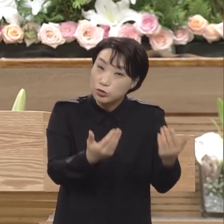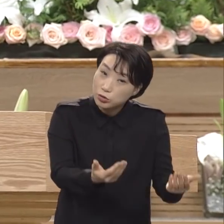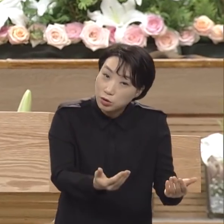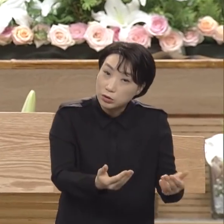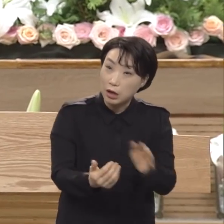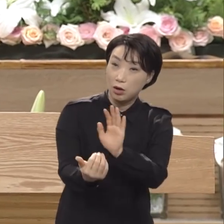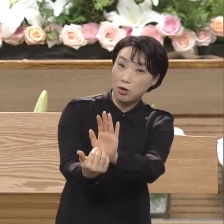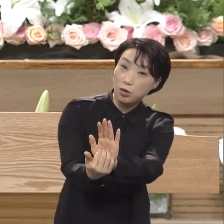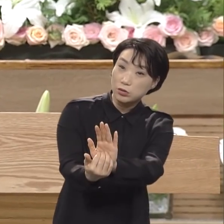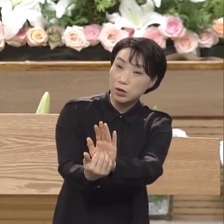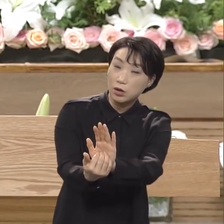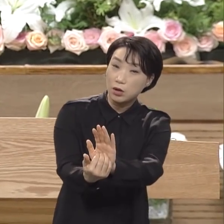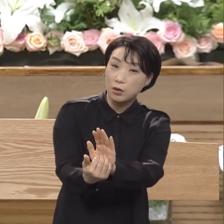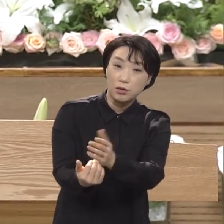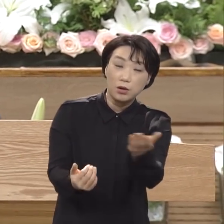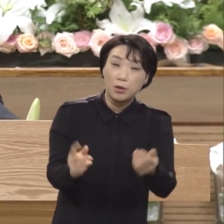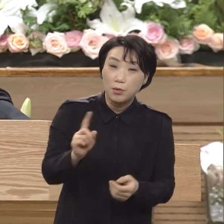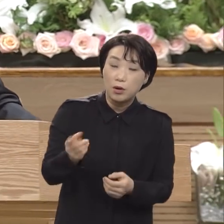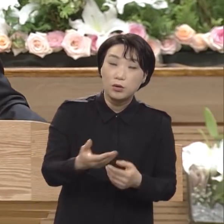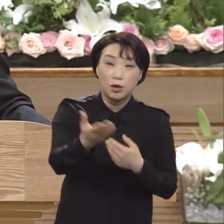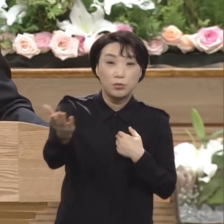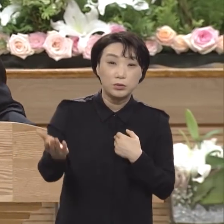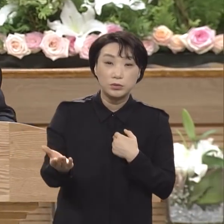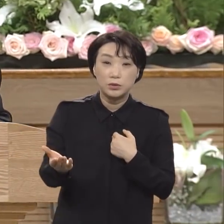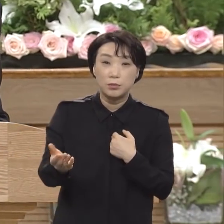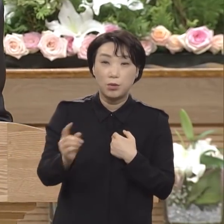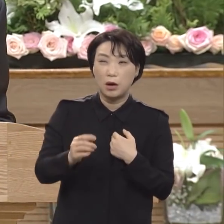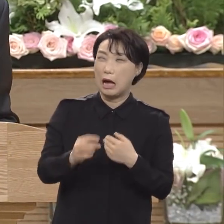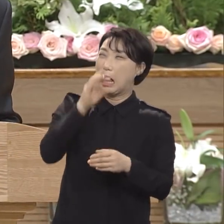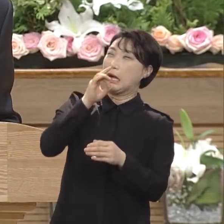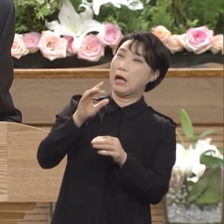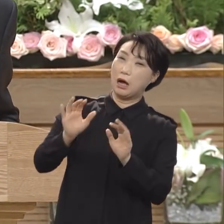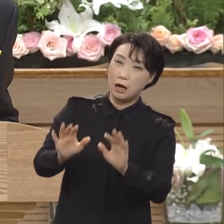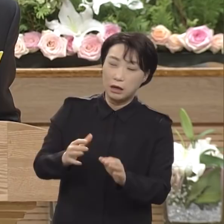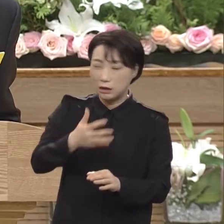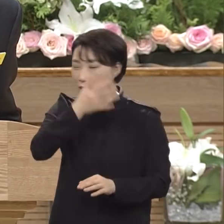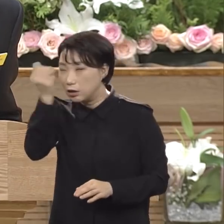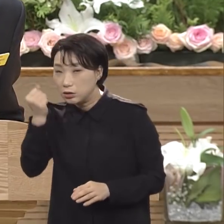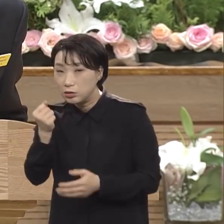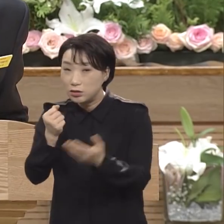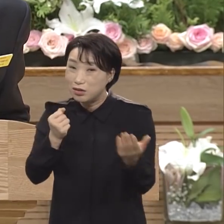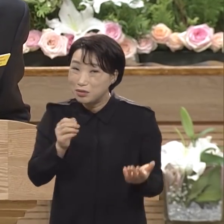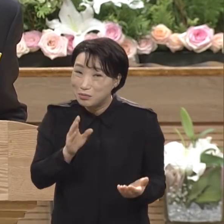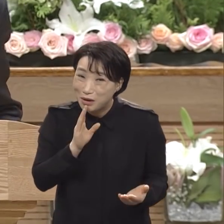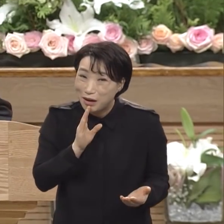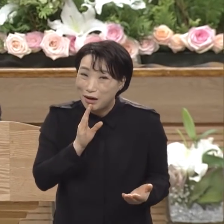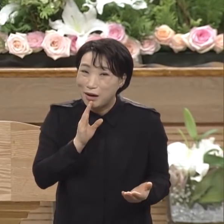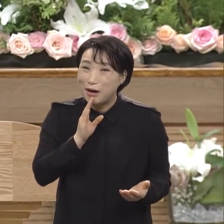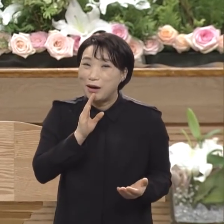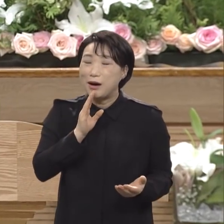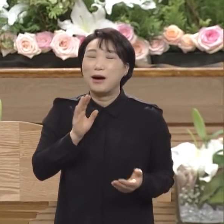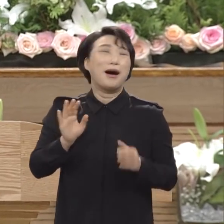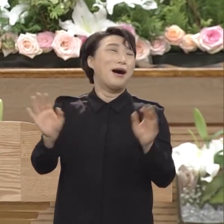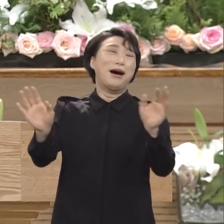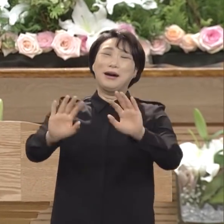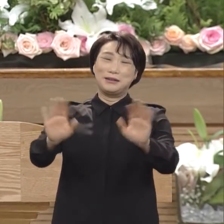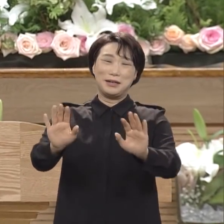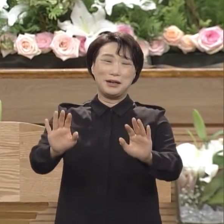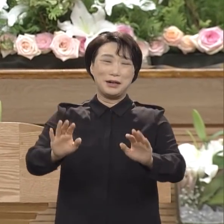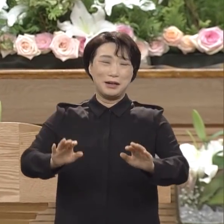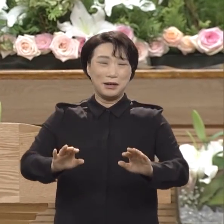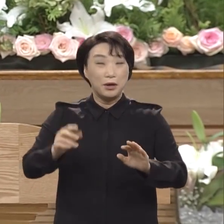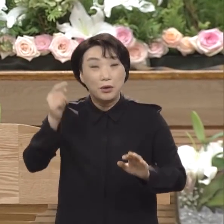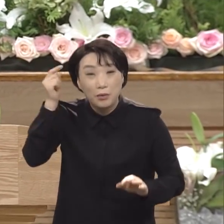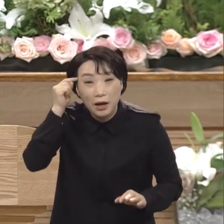쉬거나 거절하거나 우리 자신들이 안 된다거나 무관심하거나 절제할 필요가 없어요. 왜?